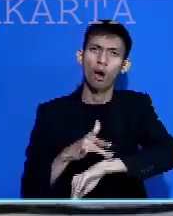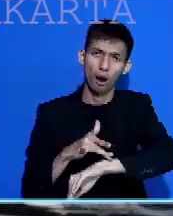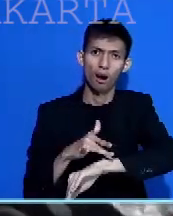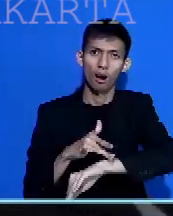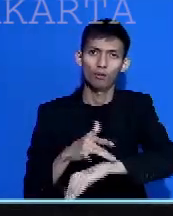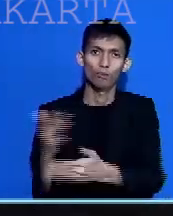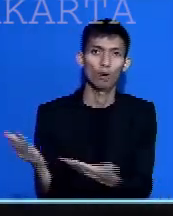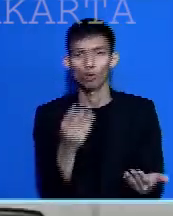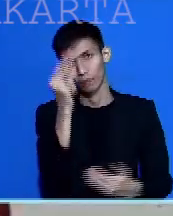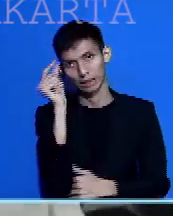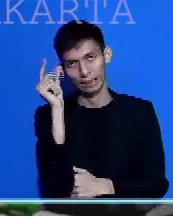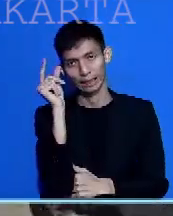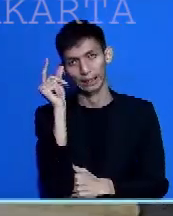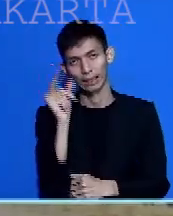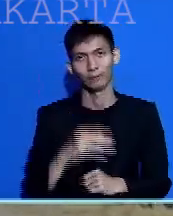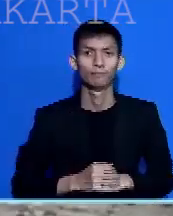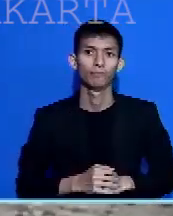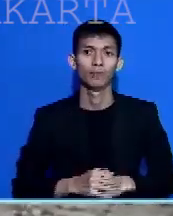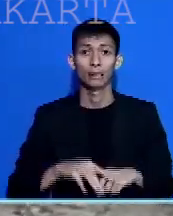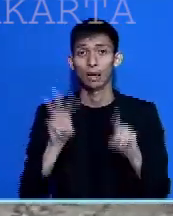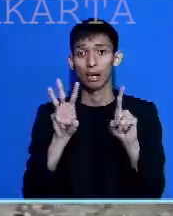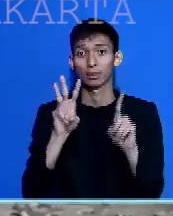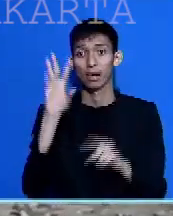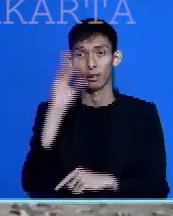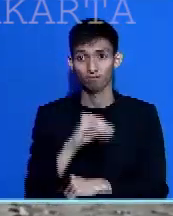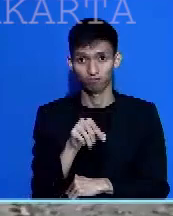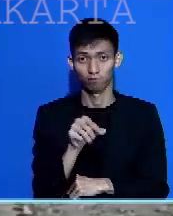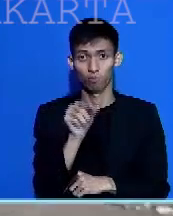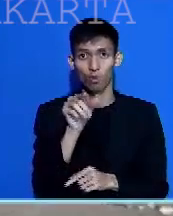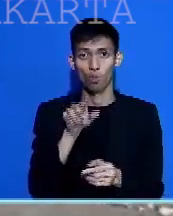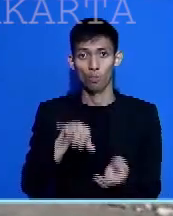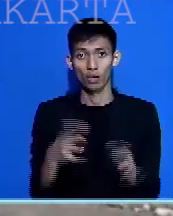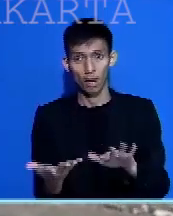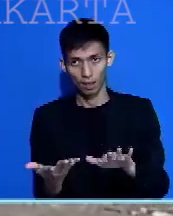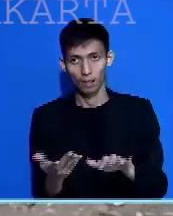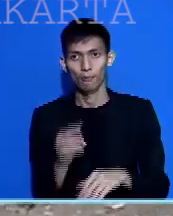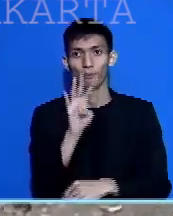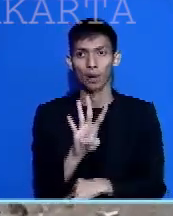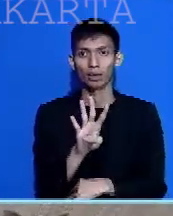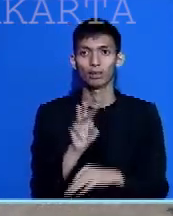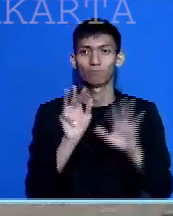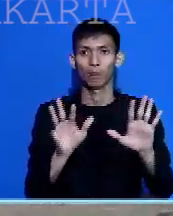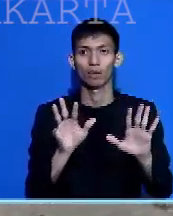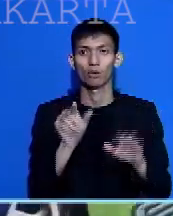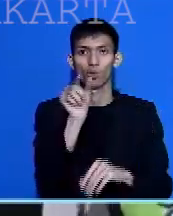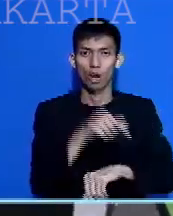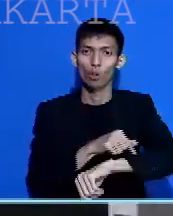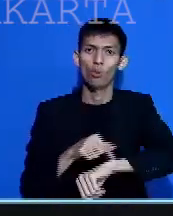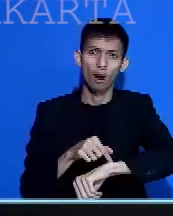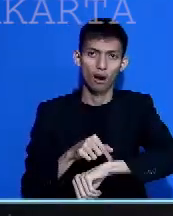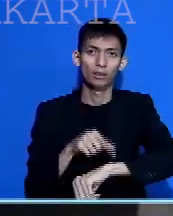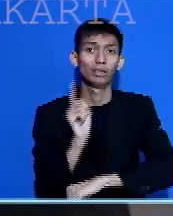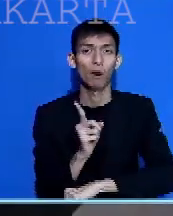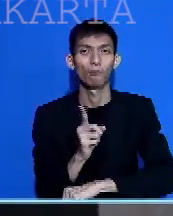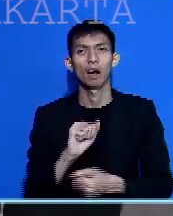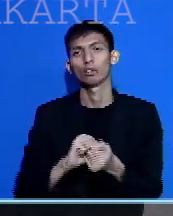terluka selama 13 hari terakhir sebanyak EMP orang tewas serta 49 mengalami luka-luka akibat terlibas kasus kecelakaan di